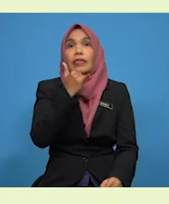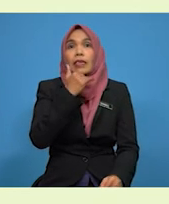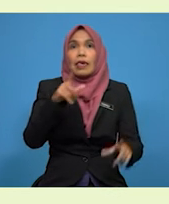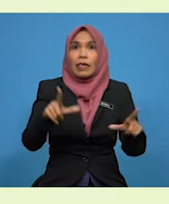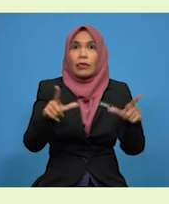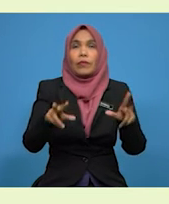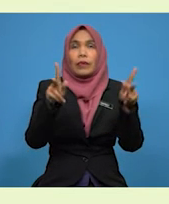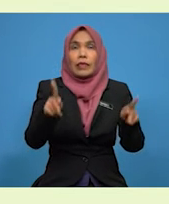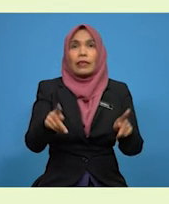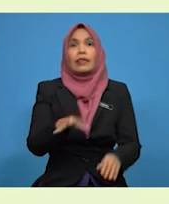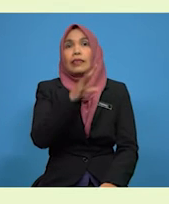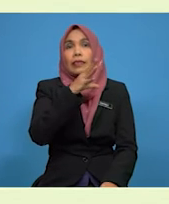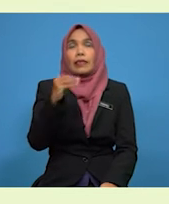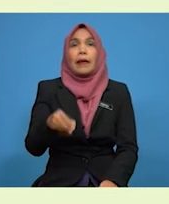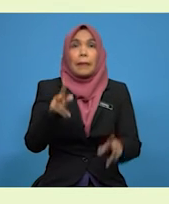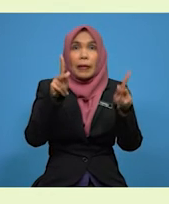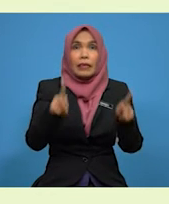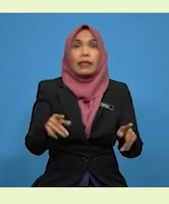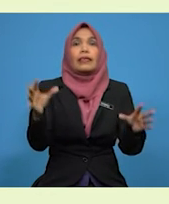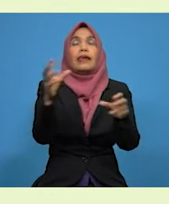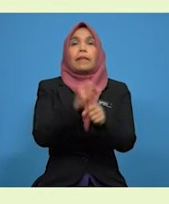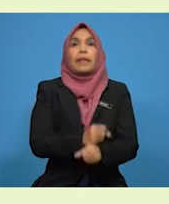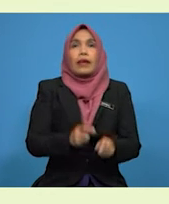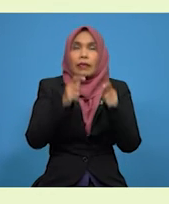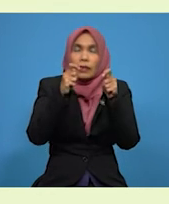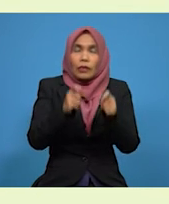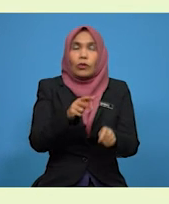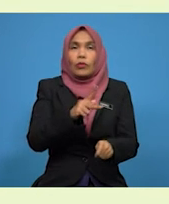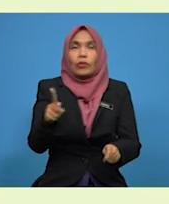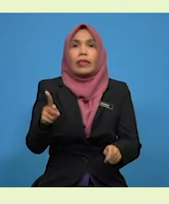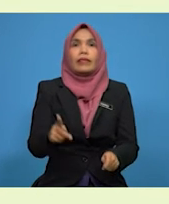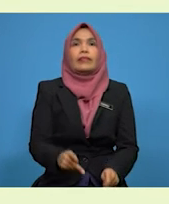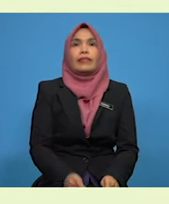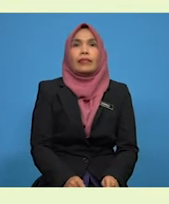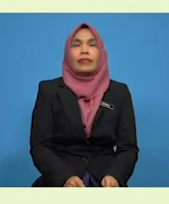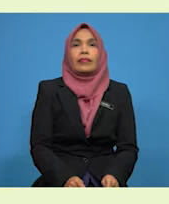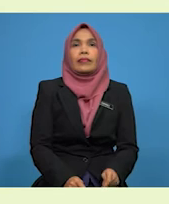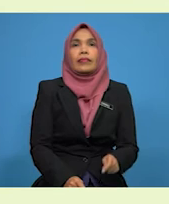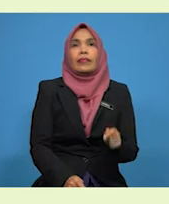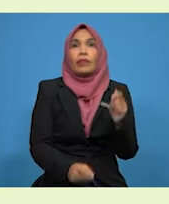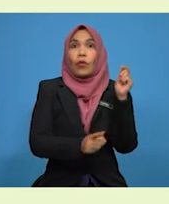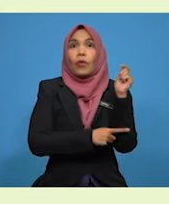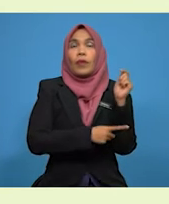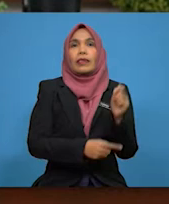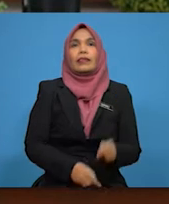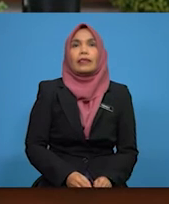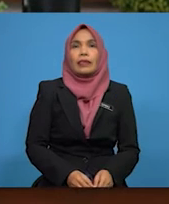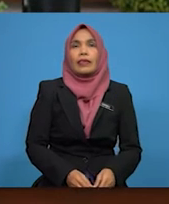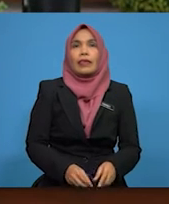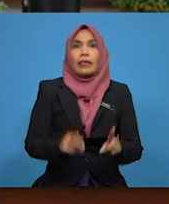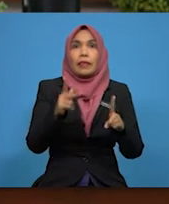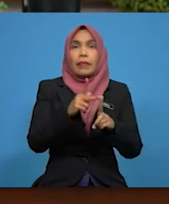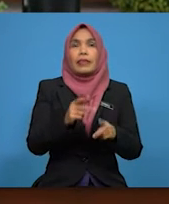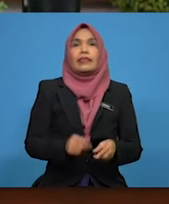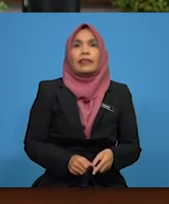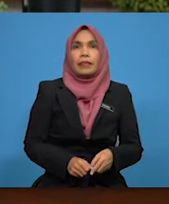pekerja dan pelajar dapat menentukan tindakan dalam menangani masalah disiplin pekerja.